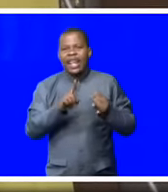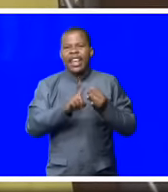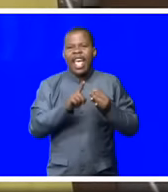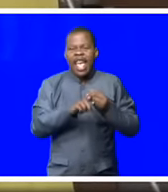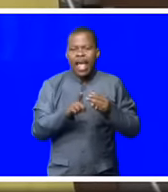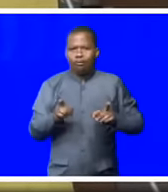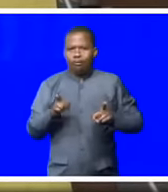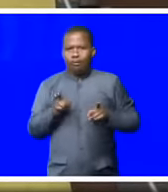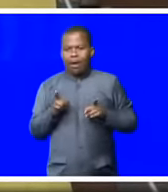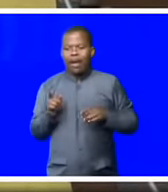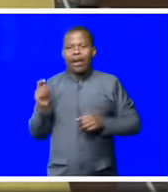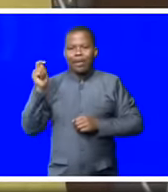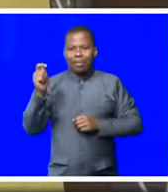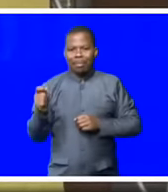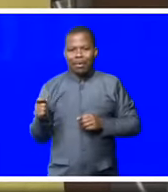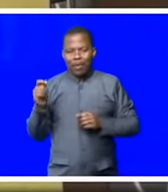kuthi